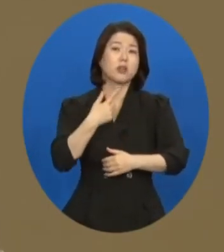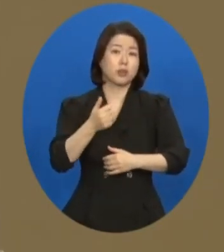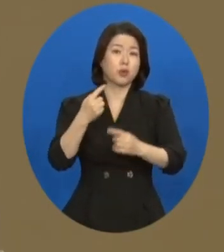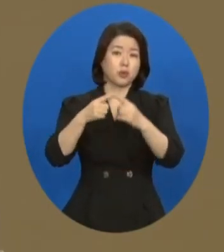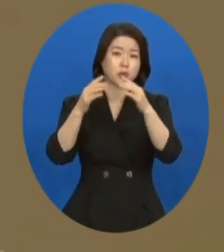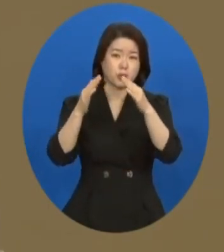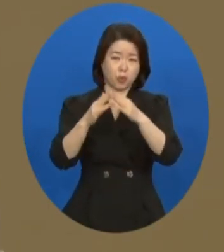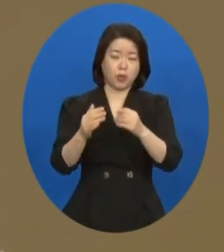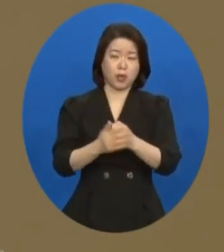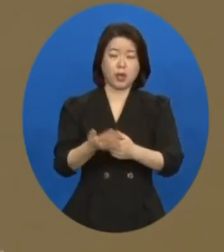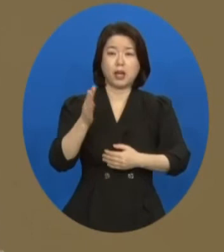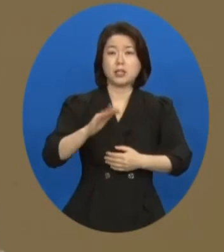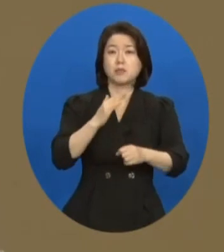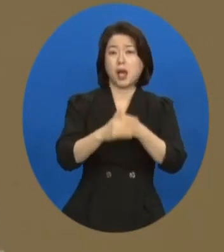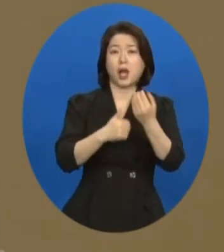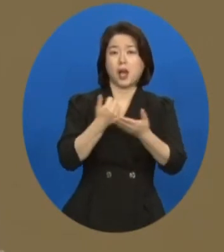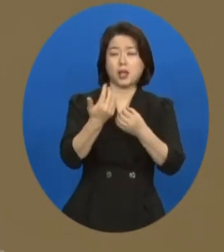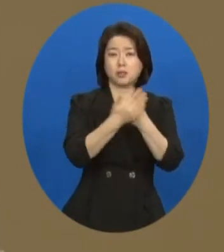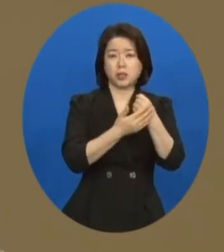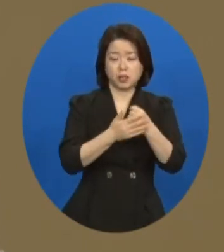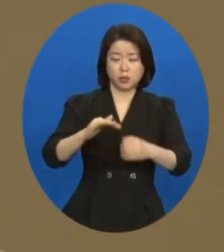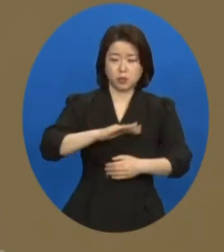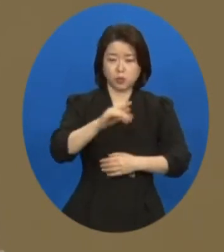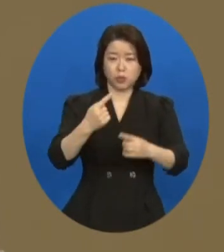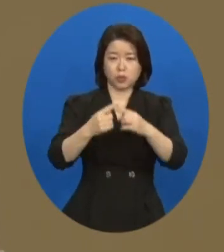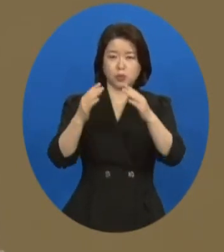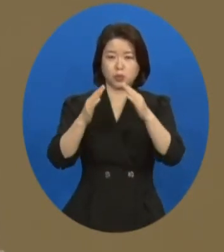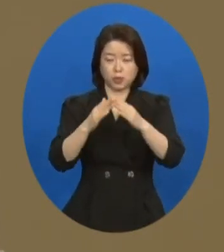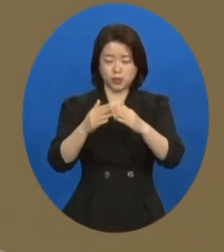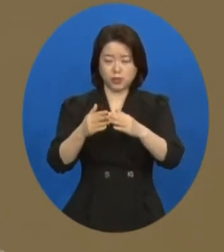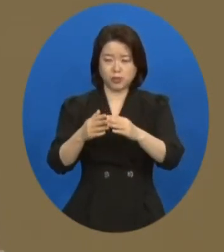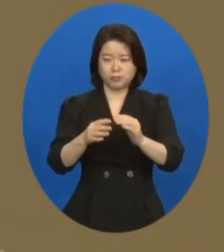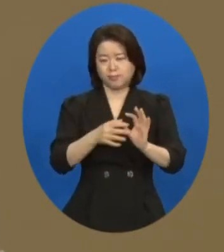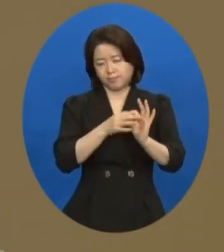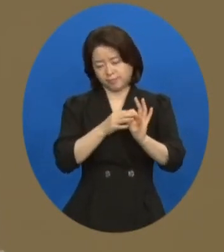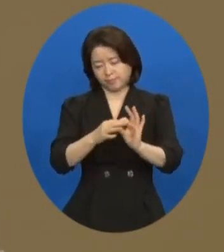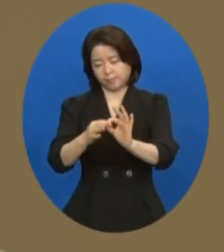하나님의 은혜로 우리 교회를 살려 주셨어요